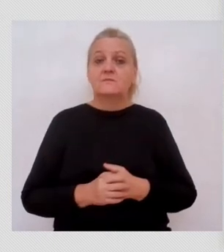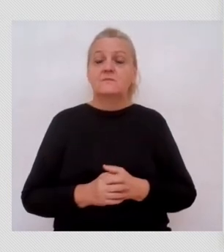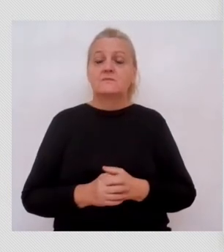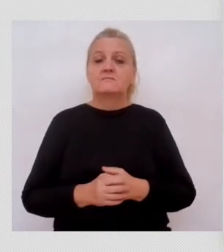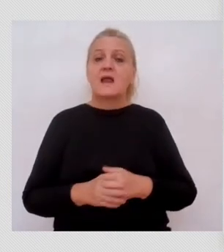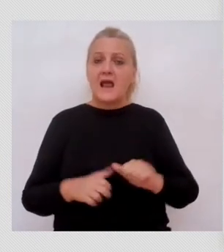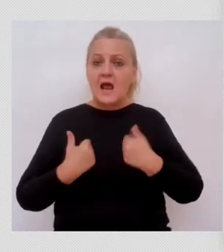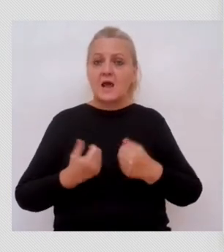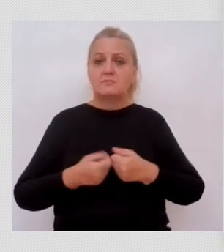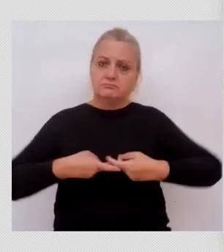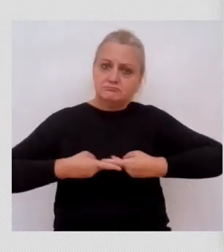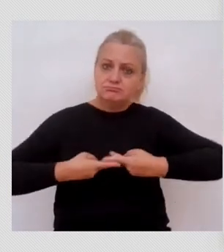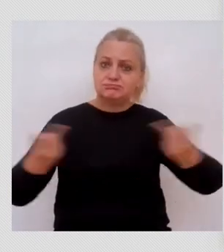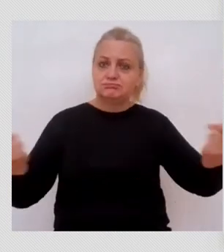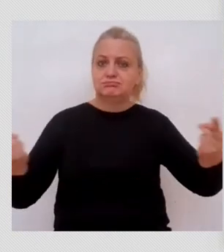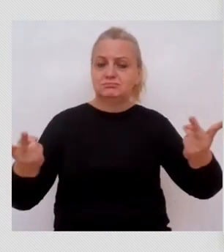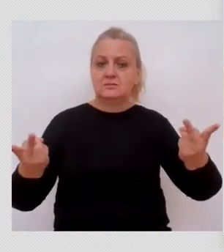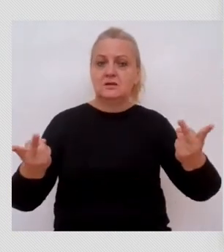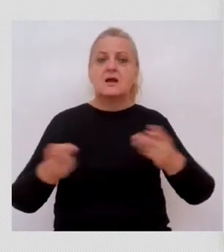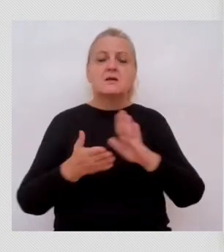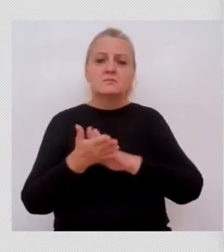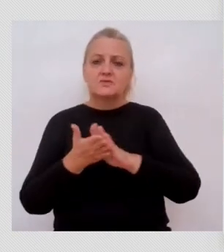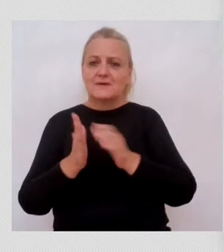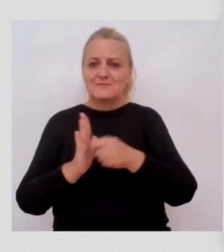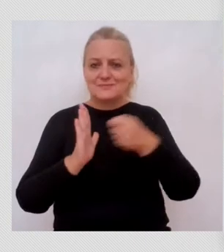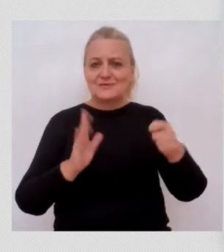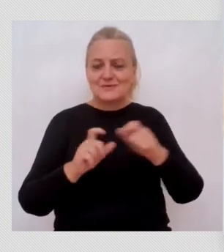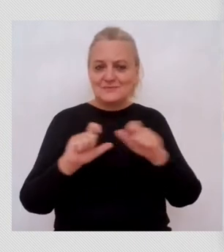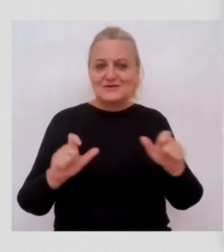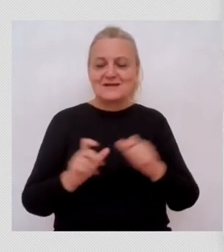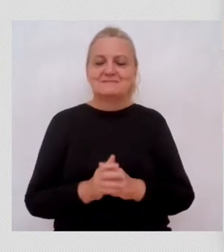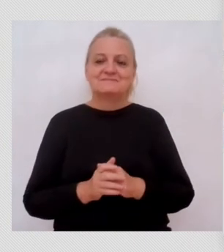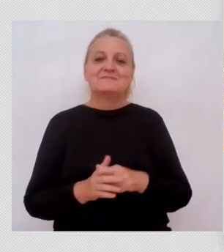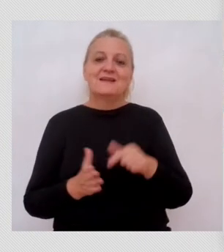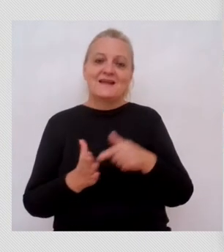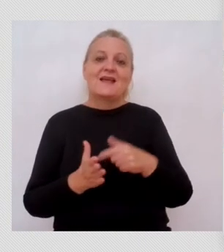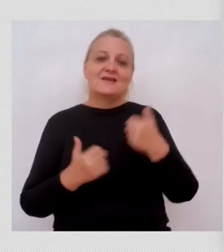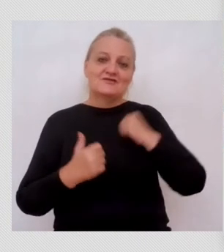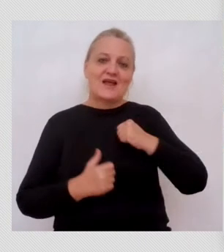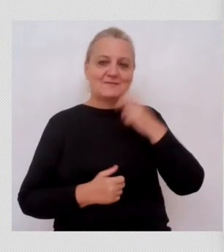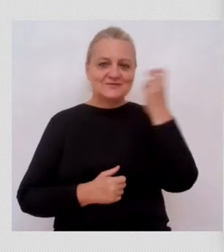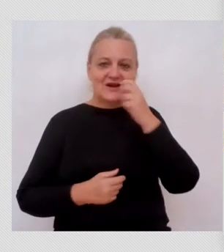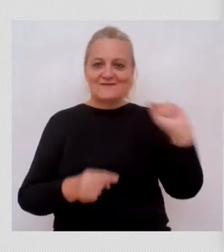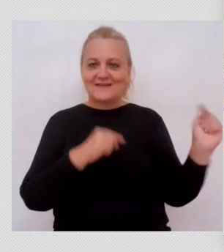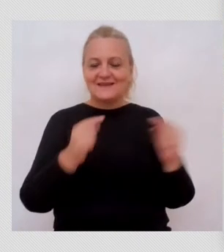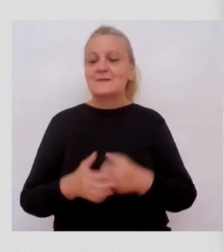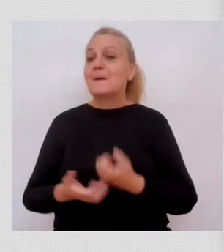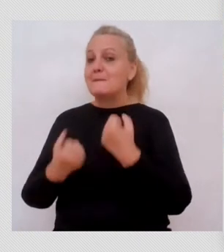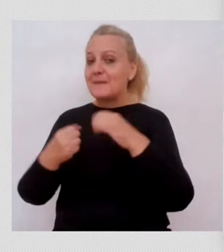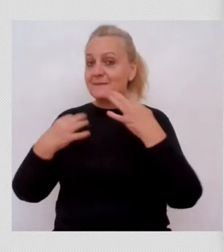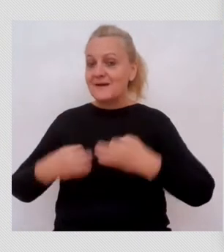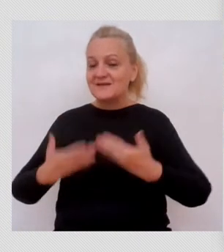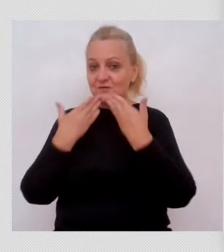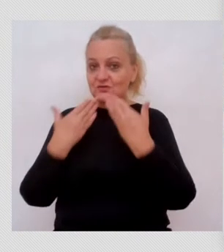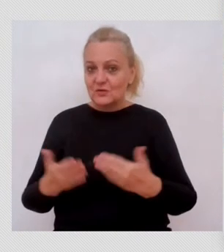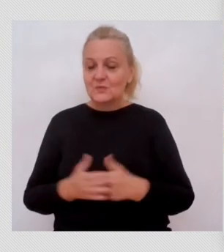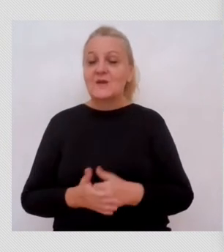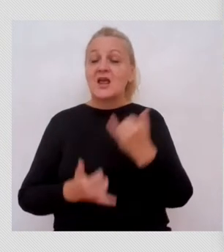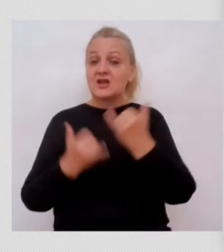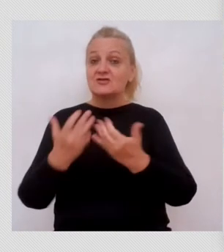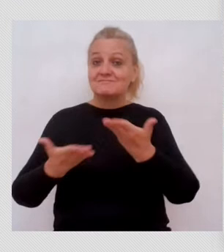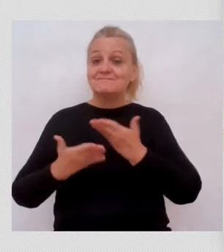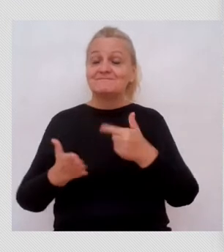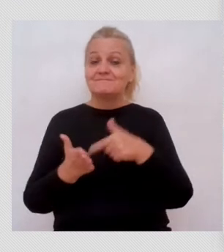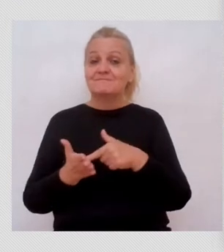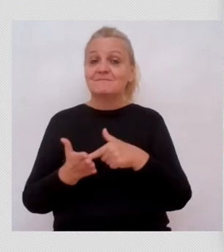upubliczniać je. Przepraszam za przedłużenie i liczę na ciekawą dyskusję. Bardzo Państwu dziękuję. Jeśli pozwolicie, ja bym